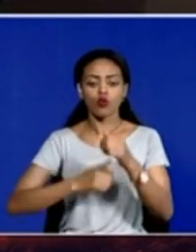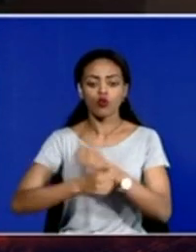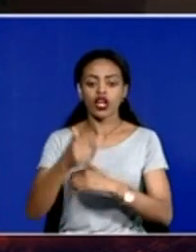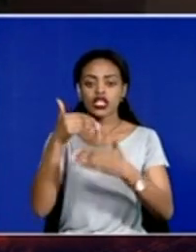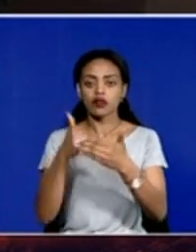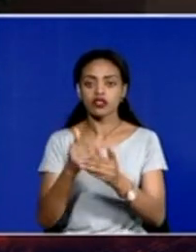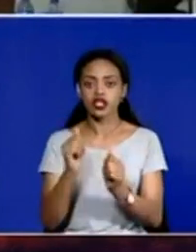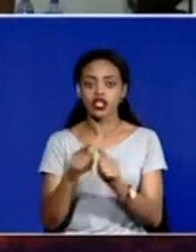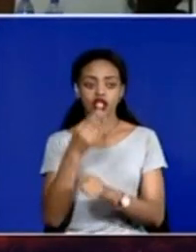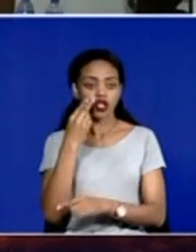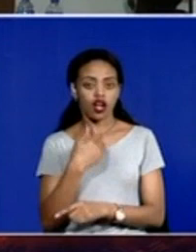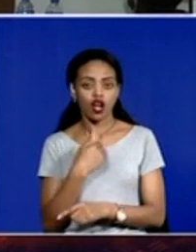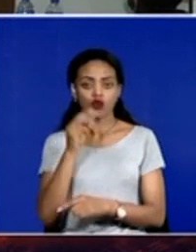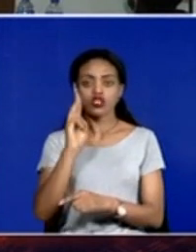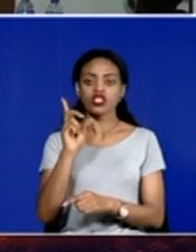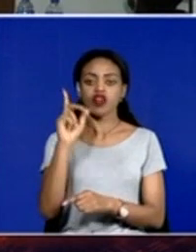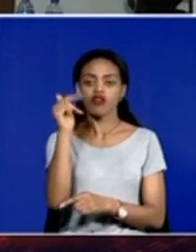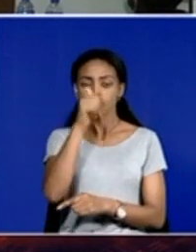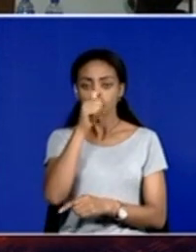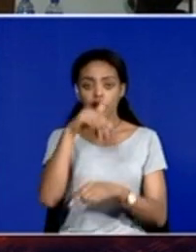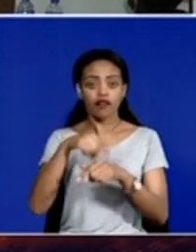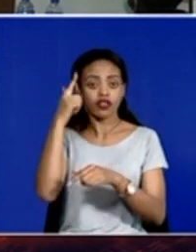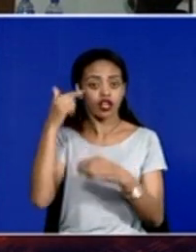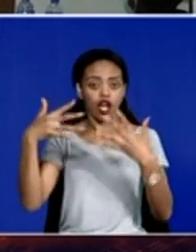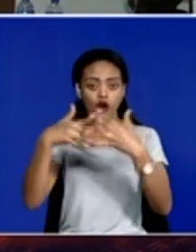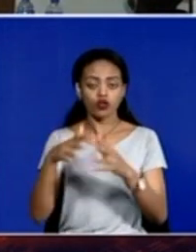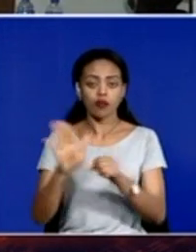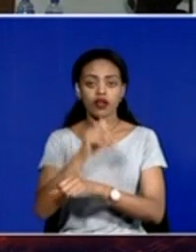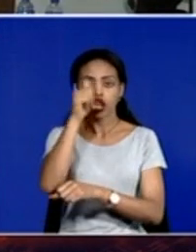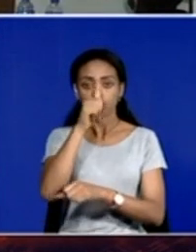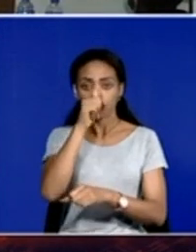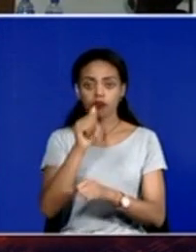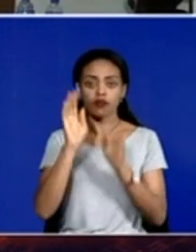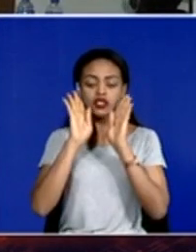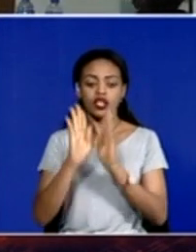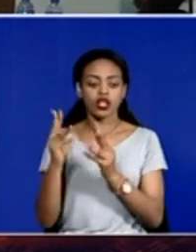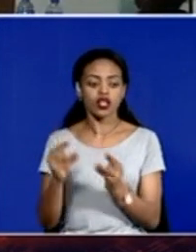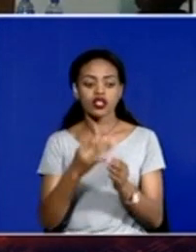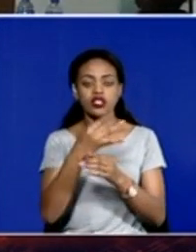ከም ዝኽእል ይረአ ኣሎ። ሳፈር ኢትዮጵያ ኣብ ትግራይ ሓዊሱ ኣብ መላእ ኢትዮጵያ ኣብ ልምዓት ምንጋስ